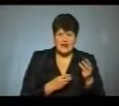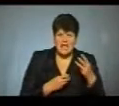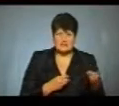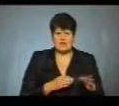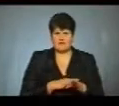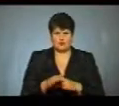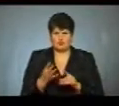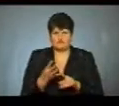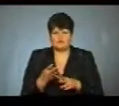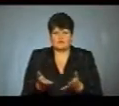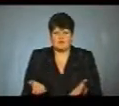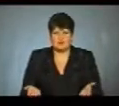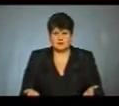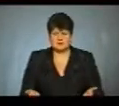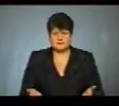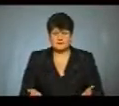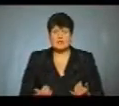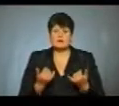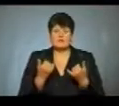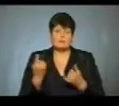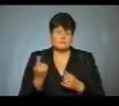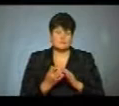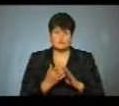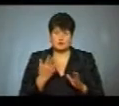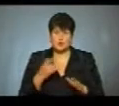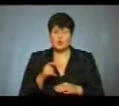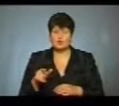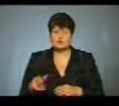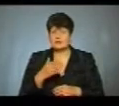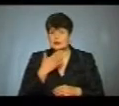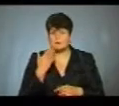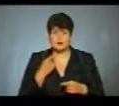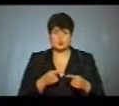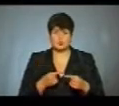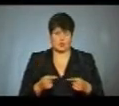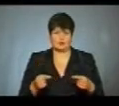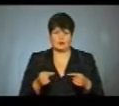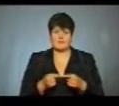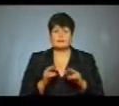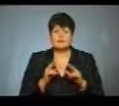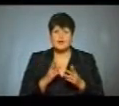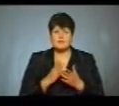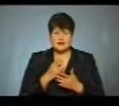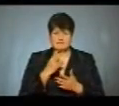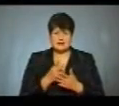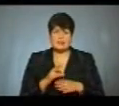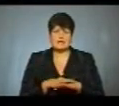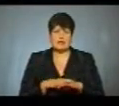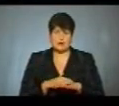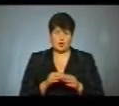щось зовсім четверте. Перш за все, люди не мають конкретики. Як має виглядати ринок